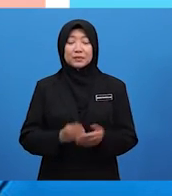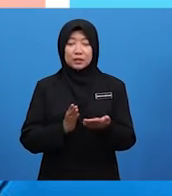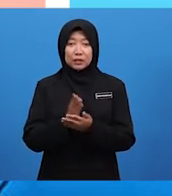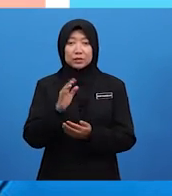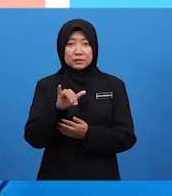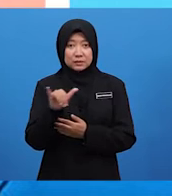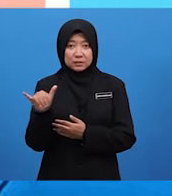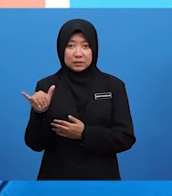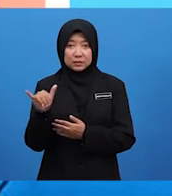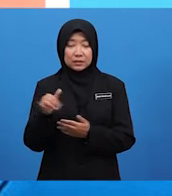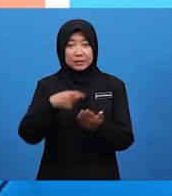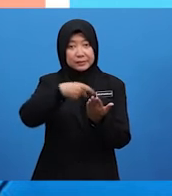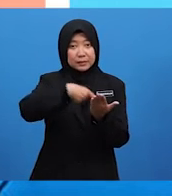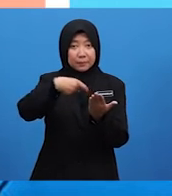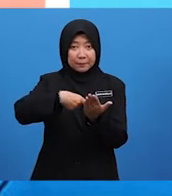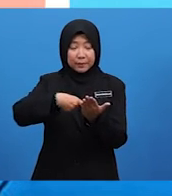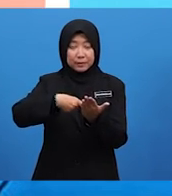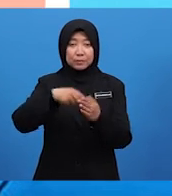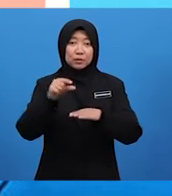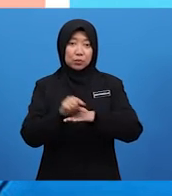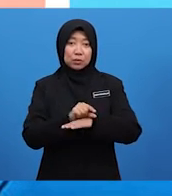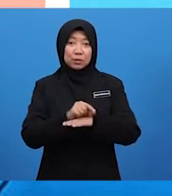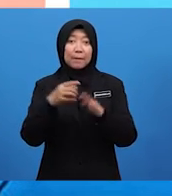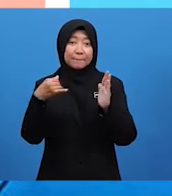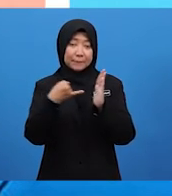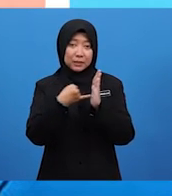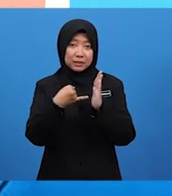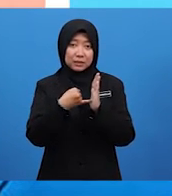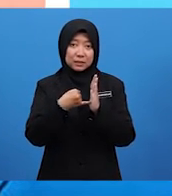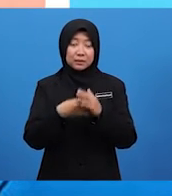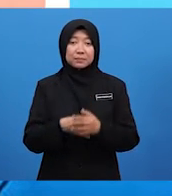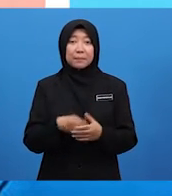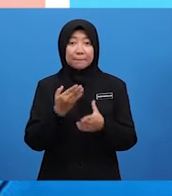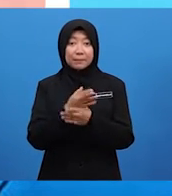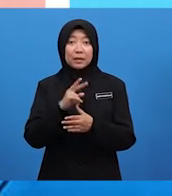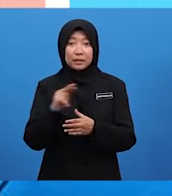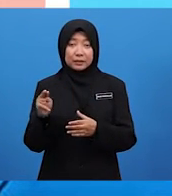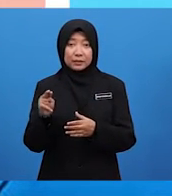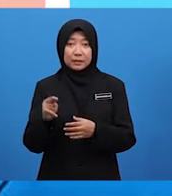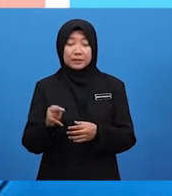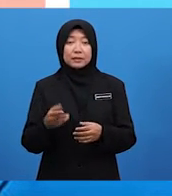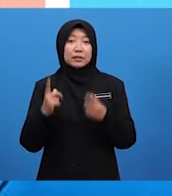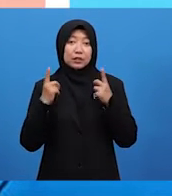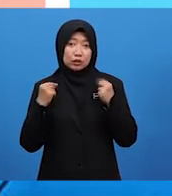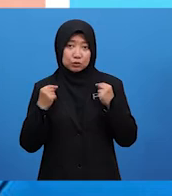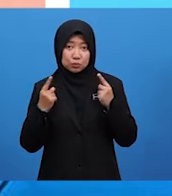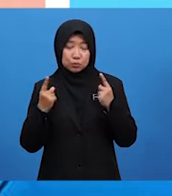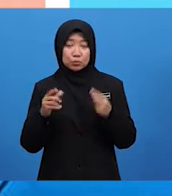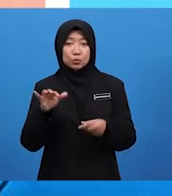Seterusnya, sematkan menggunakan peniti pada bahagian lisu terbalik yang telah